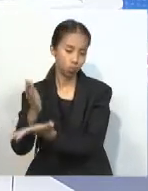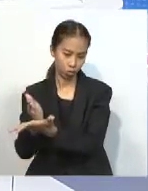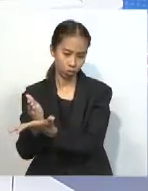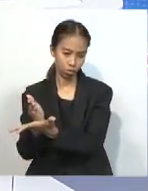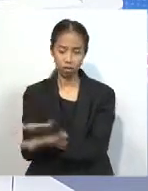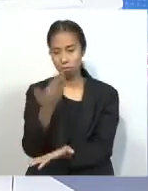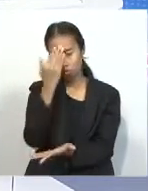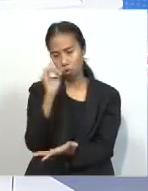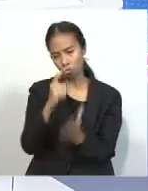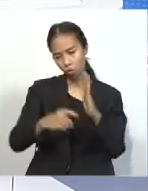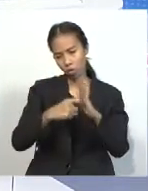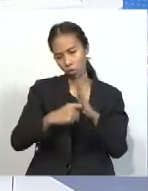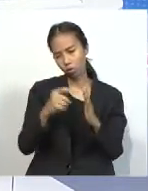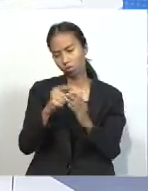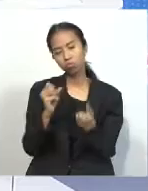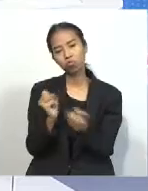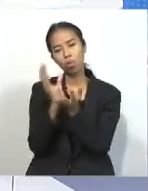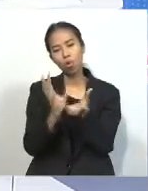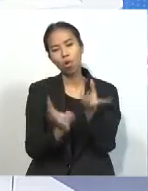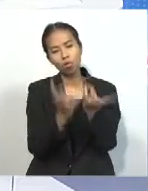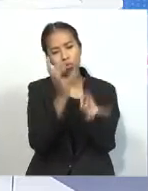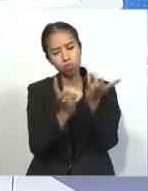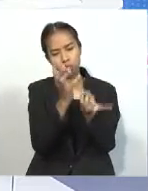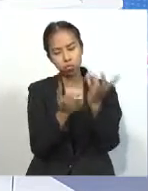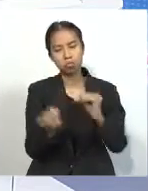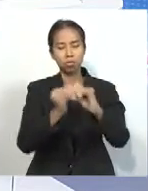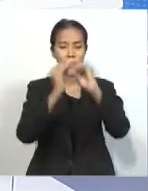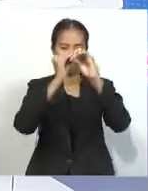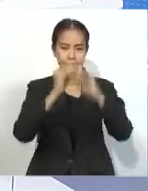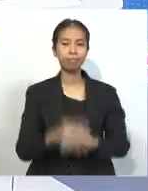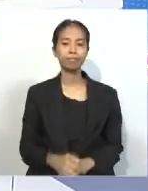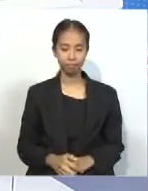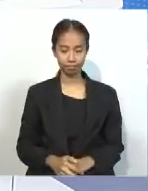ะว่าอันนี้ก็จะเป็นสาเหตุหลักเหมือนกันที่ทำให้ฝุ่นละอองขนาดเล็กเนี่ยปรับเพิ่มสูง